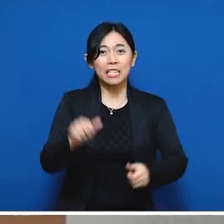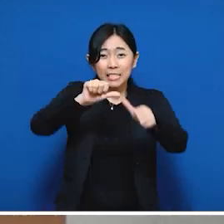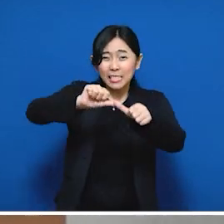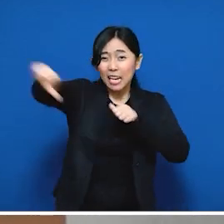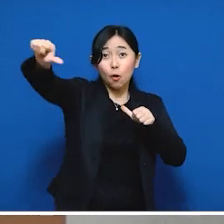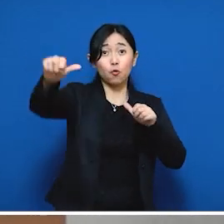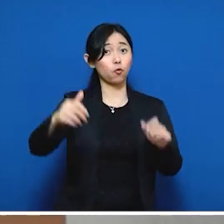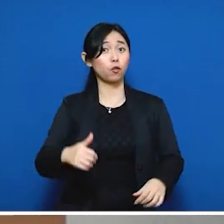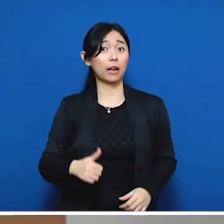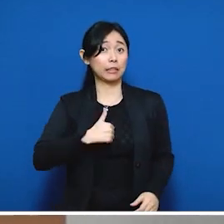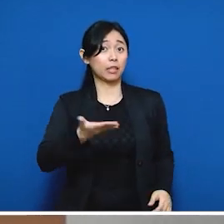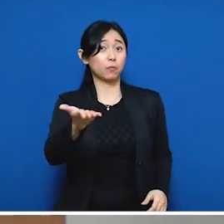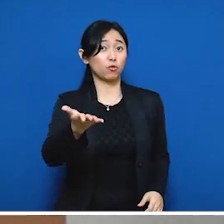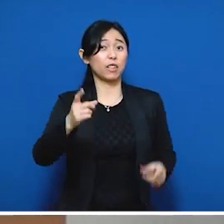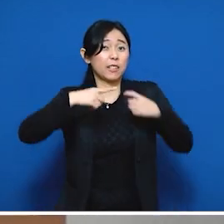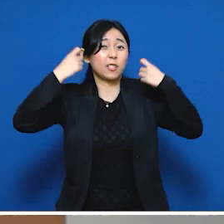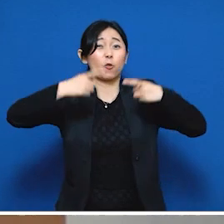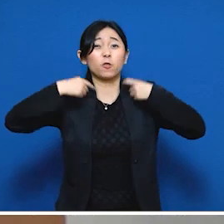Jauhkanlah dirimu dari percabulan.